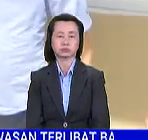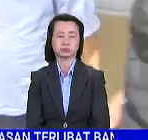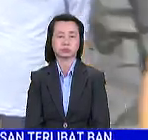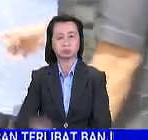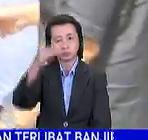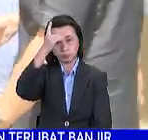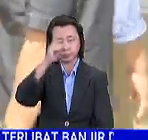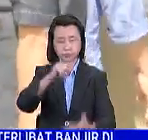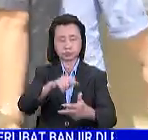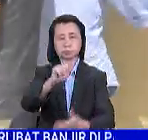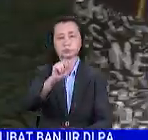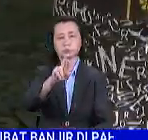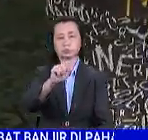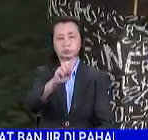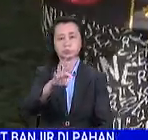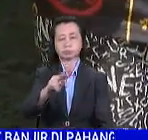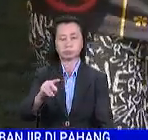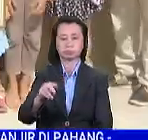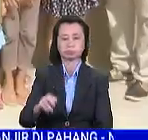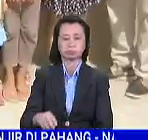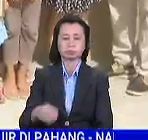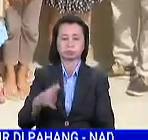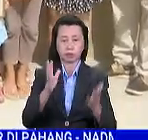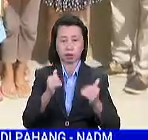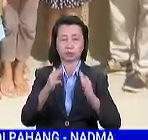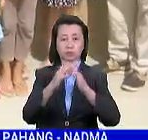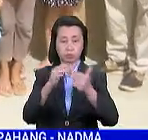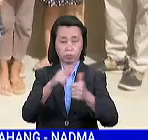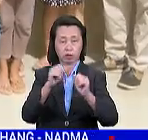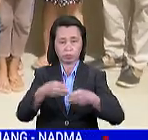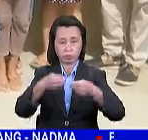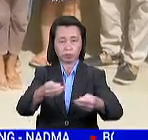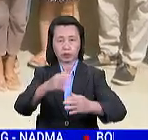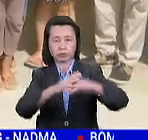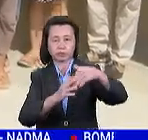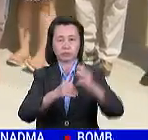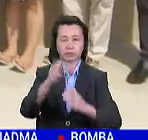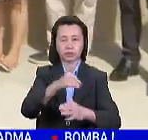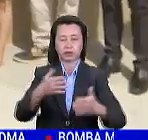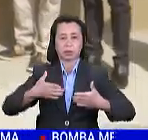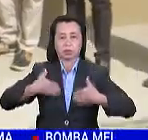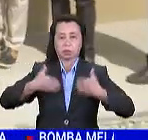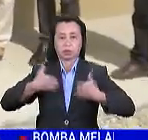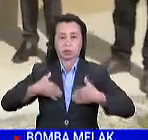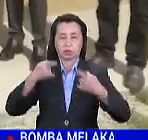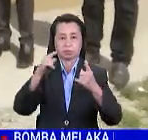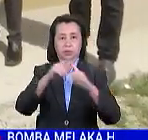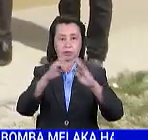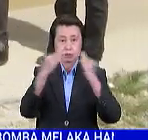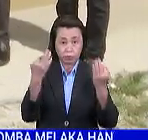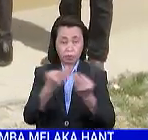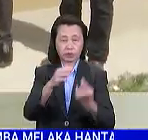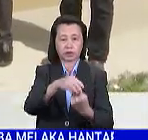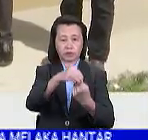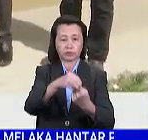Hai jatuh Arifin yang juga ahli dewan undangan Negeri membakut berharap rumah ini dapat memberi keselesaan dan kegembiraan kepada keluarga